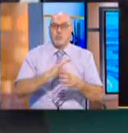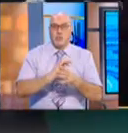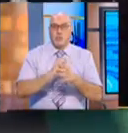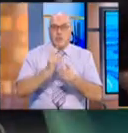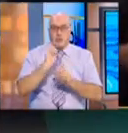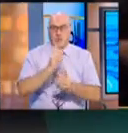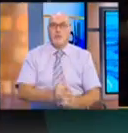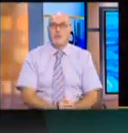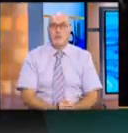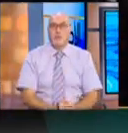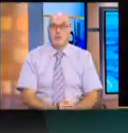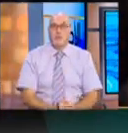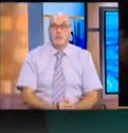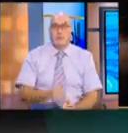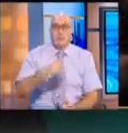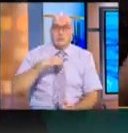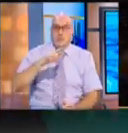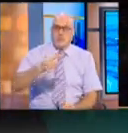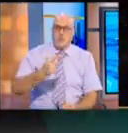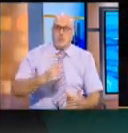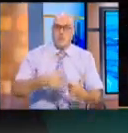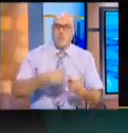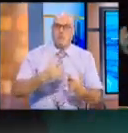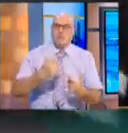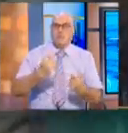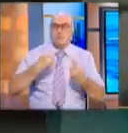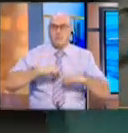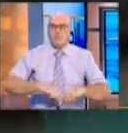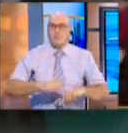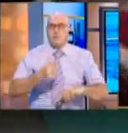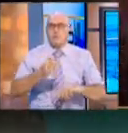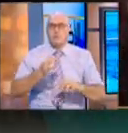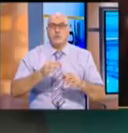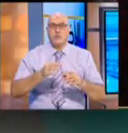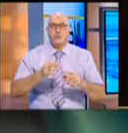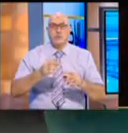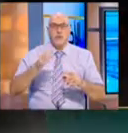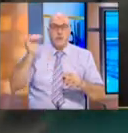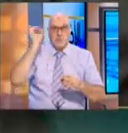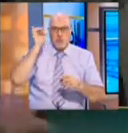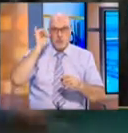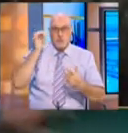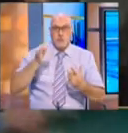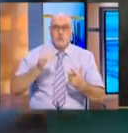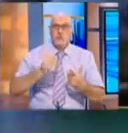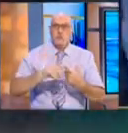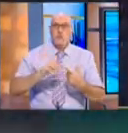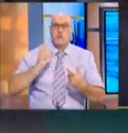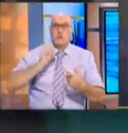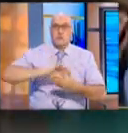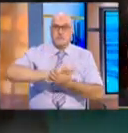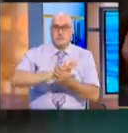وكثيرة أيضا خيانات جيوش أخرى لشعوبها ما تعلق الأمر بعائلة متسلطة أو بطانة من